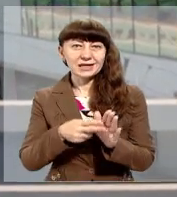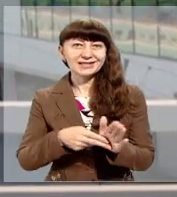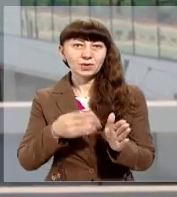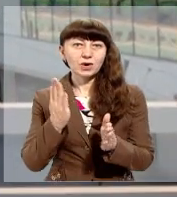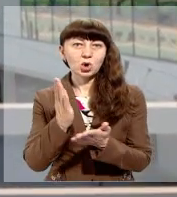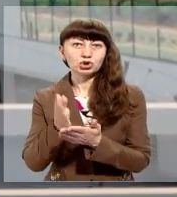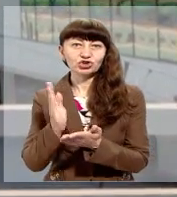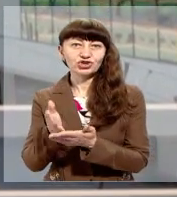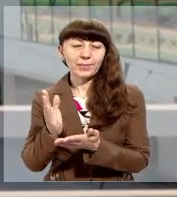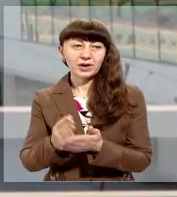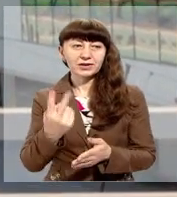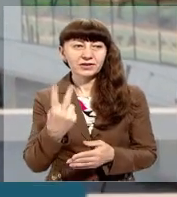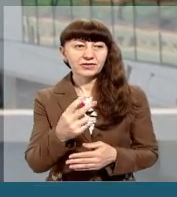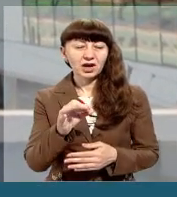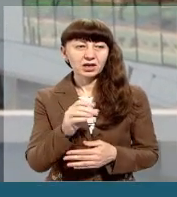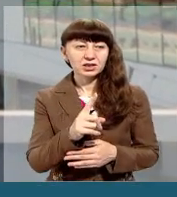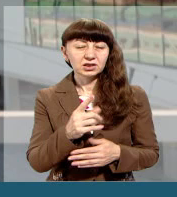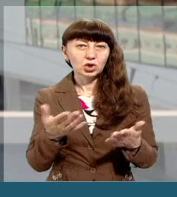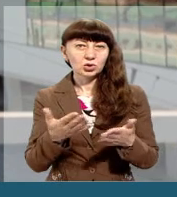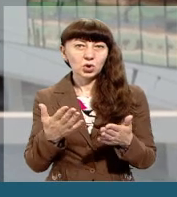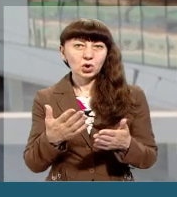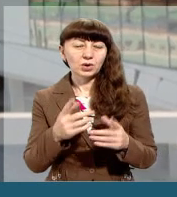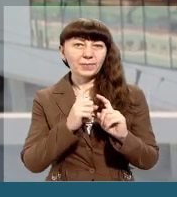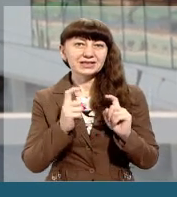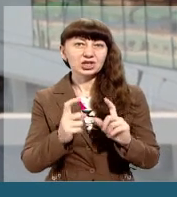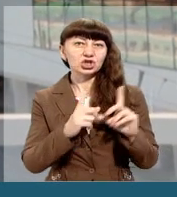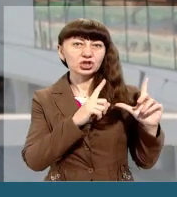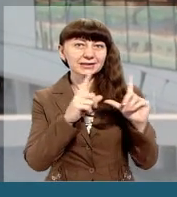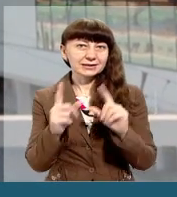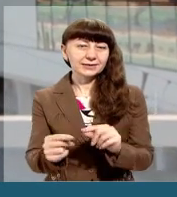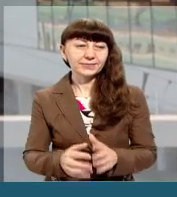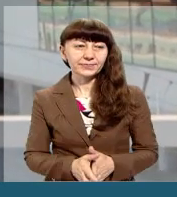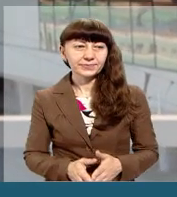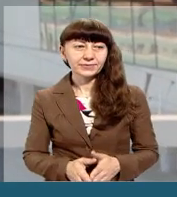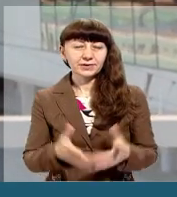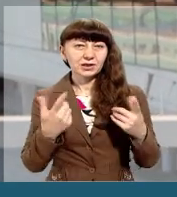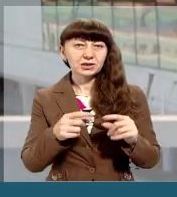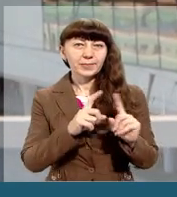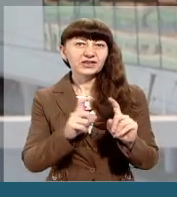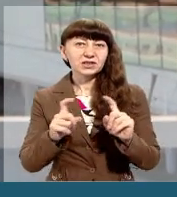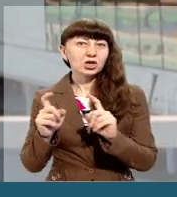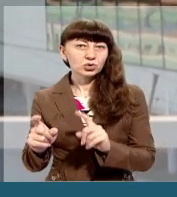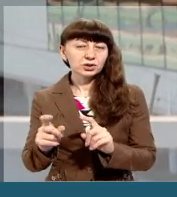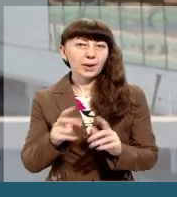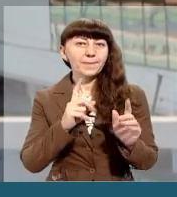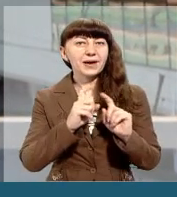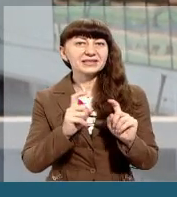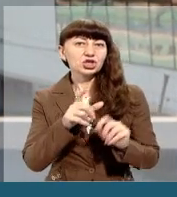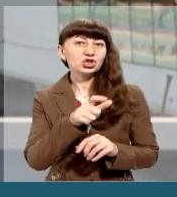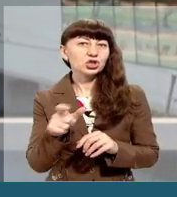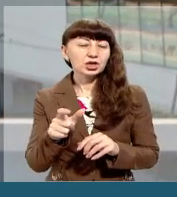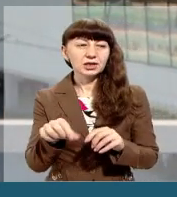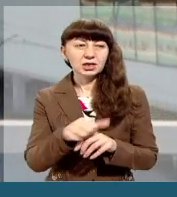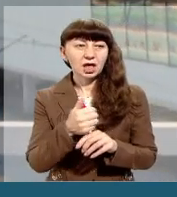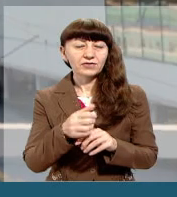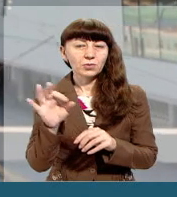путей, два из которых считаются пассажиропоточными, где происходит посадка пассажиров. Основными моментами